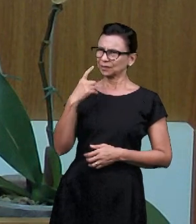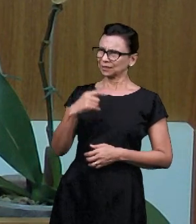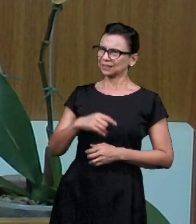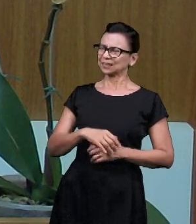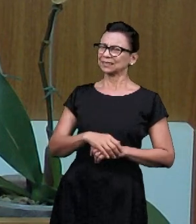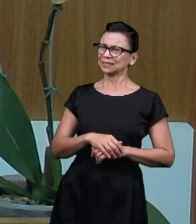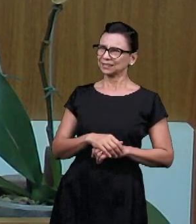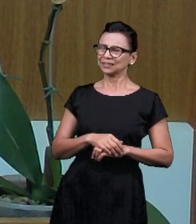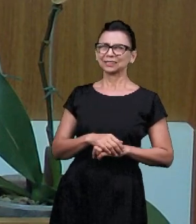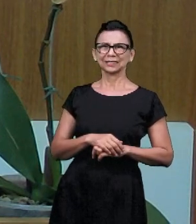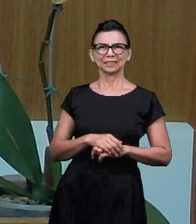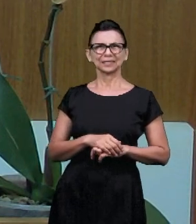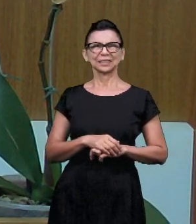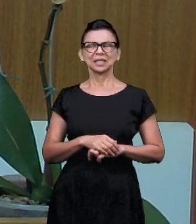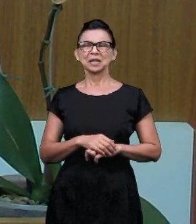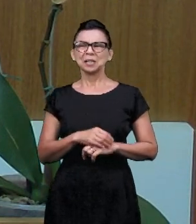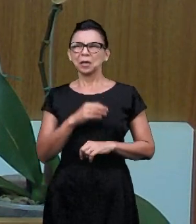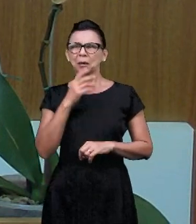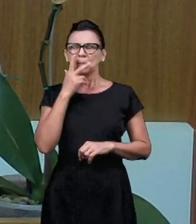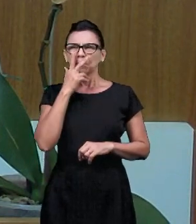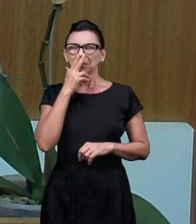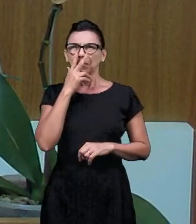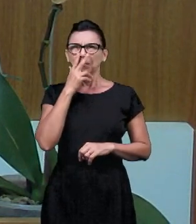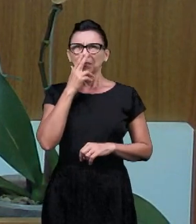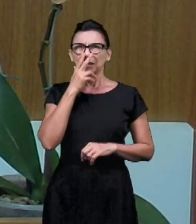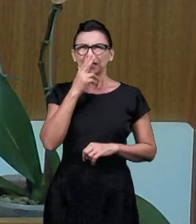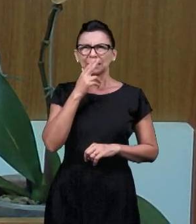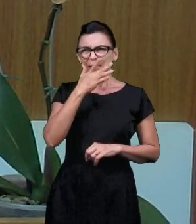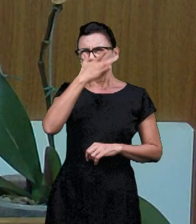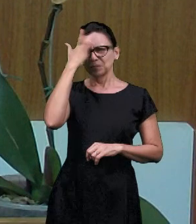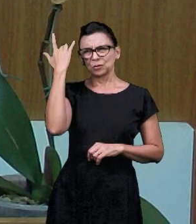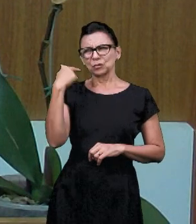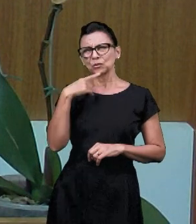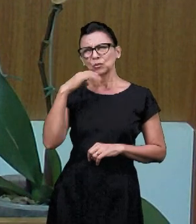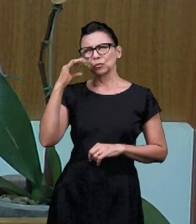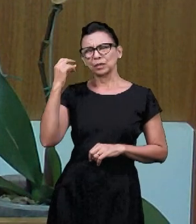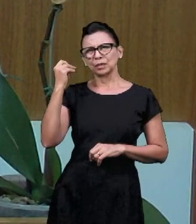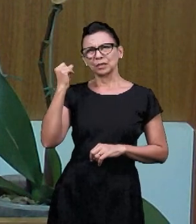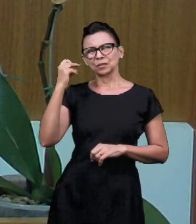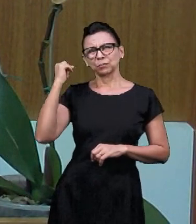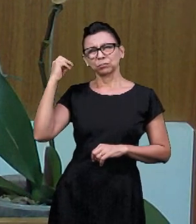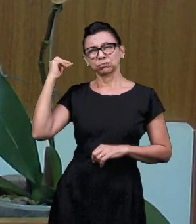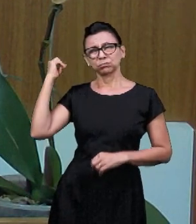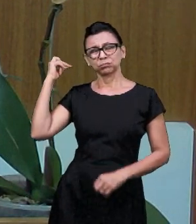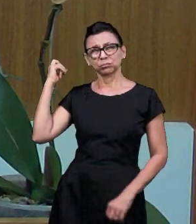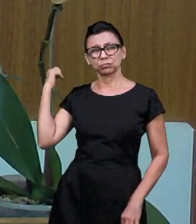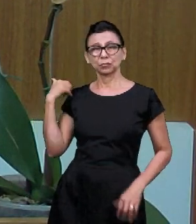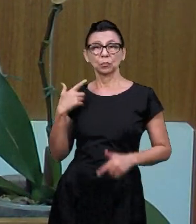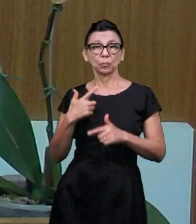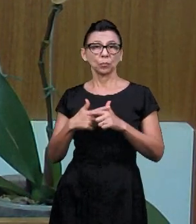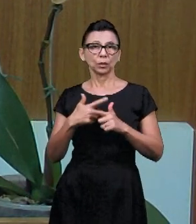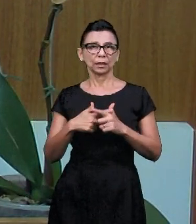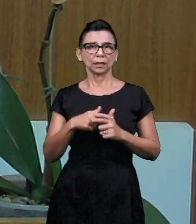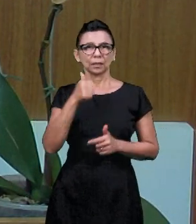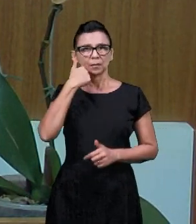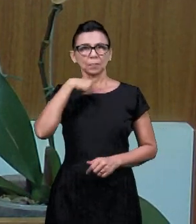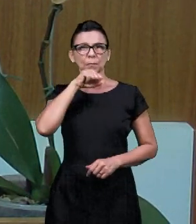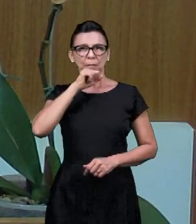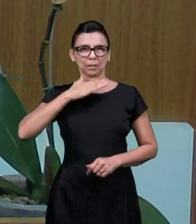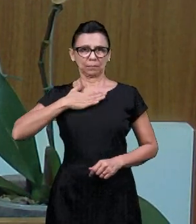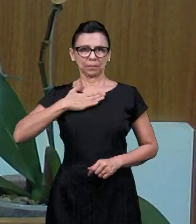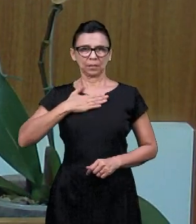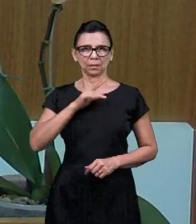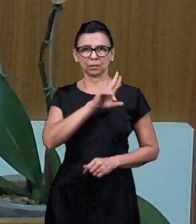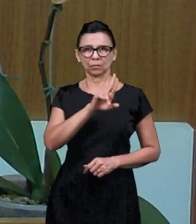connais beaucoup de temps, toutes les Sarah. Ma mère s'appelait Sarah, il est mort à 100 ans. Elle